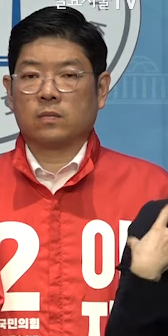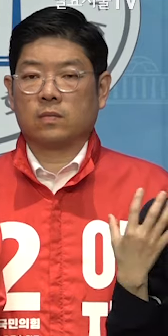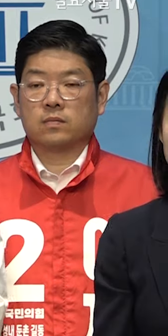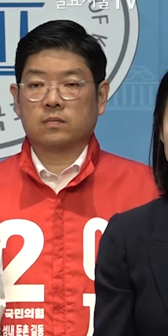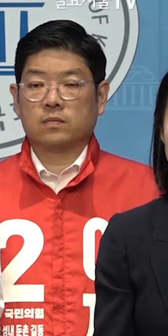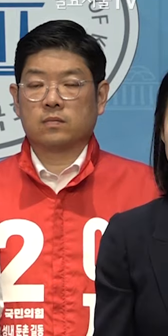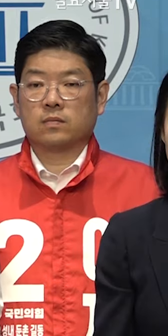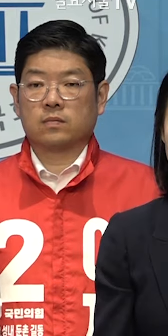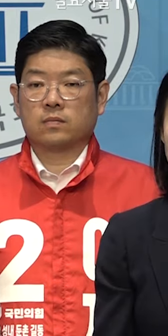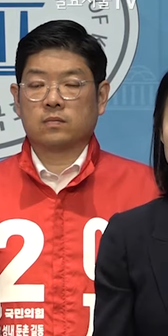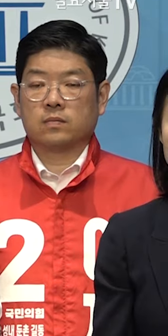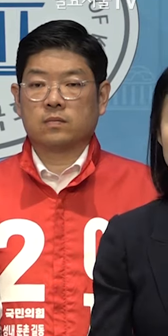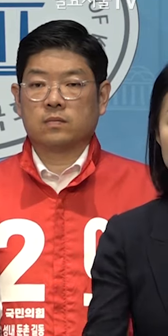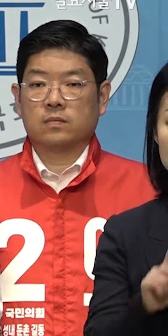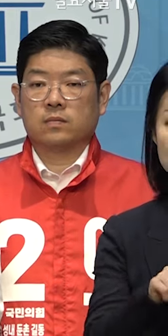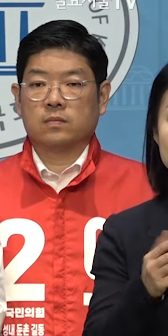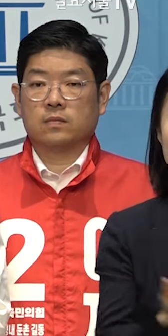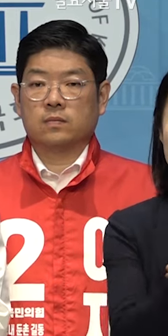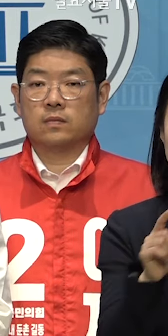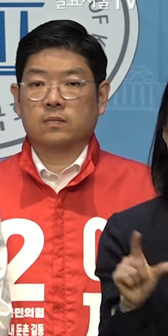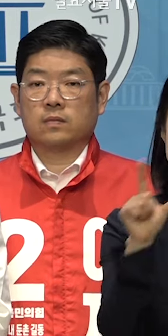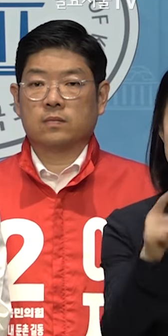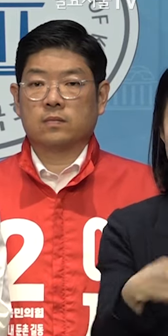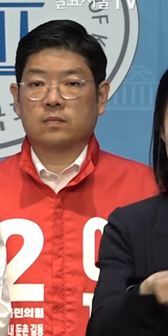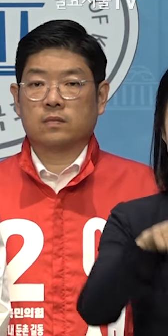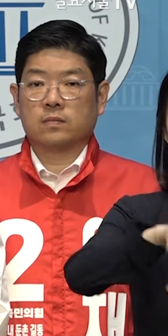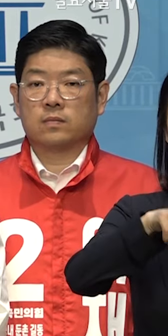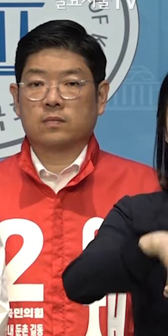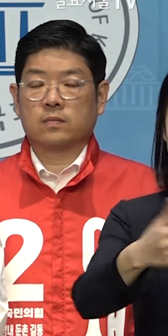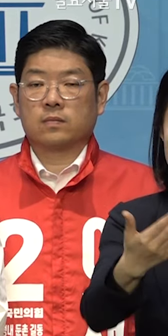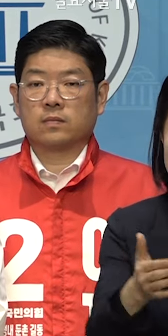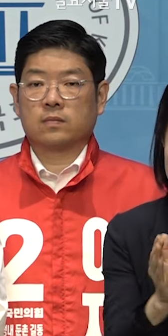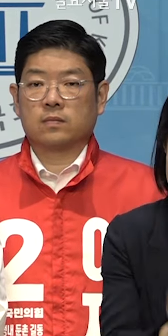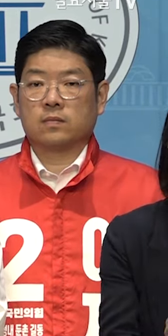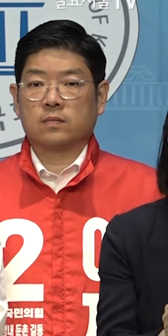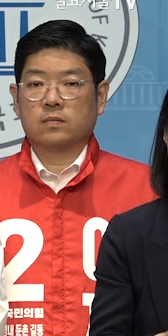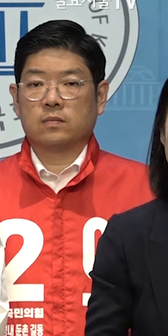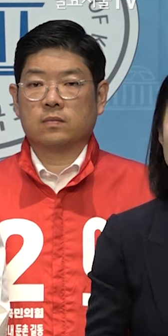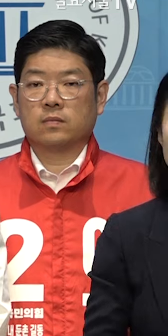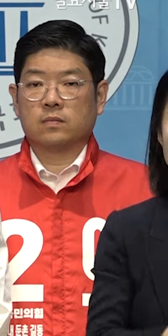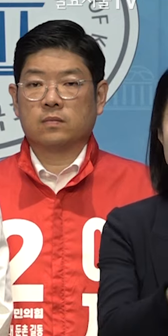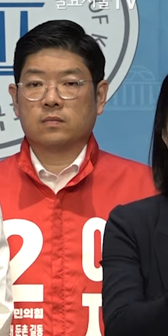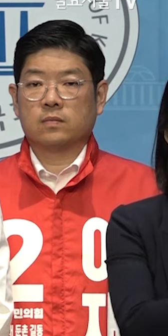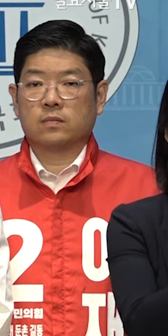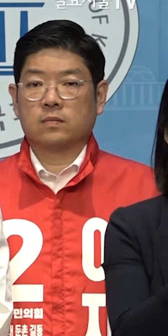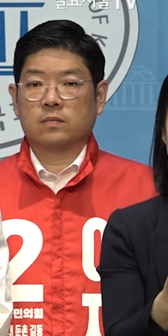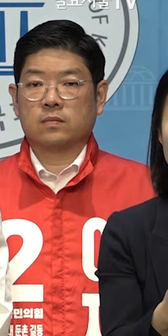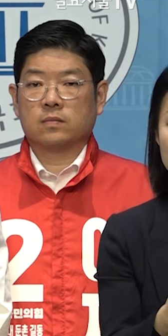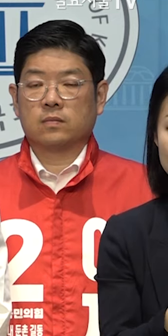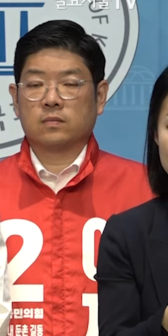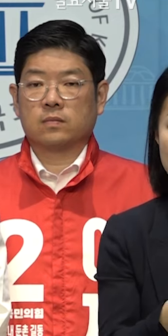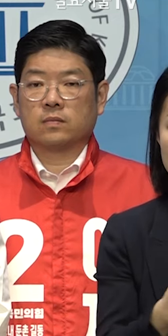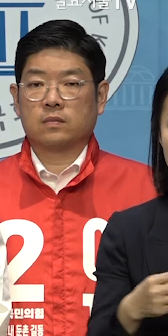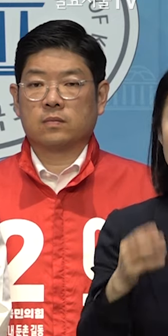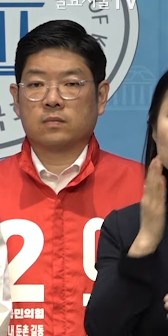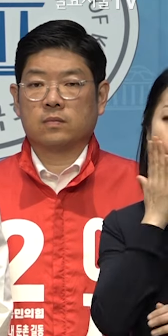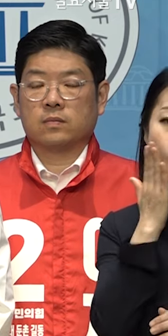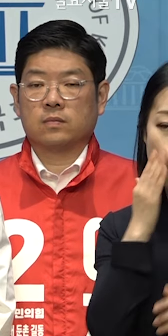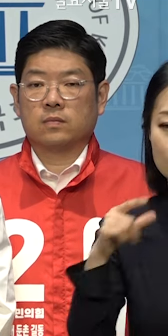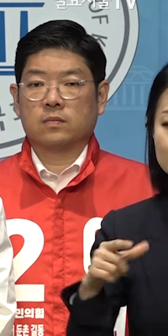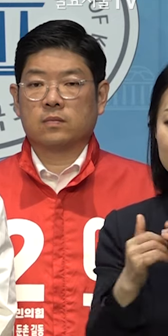묻겠습니다 둘째 여러분의 삶을 위한 투표를 해주십시오 강동중 도봉구민 여러분